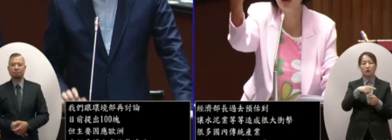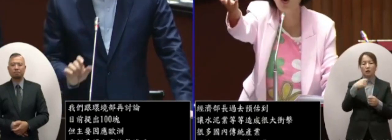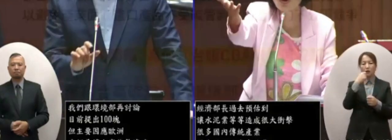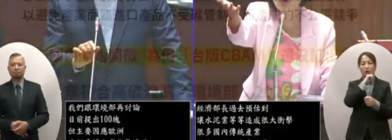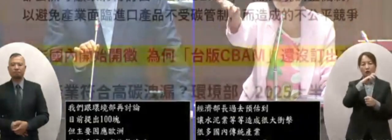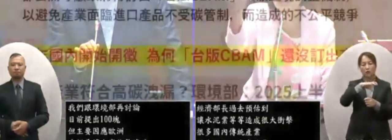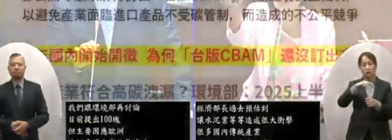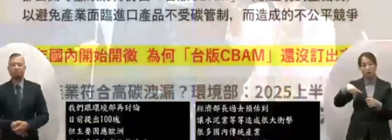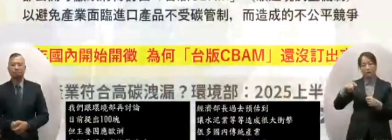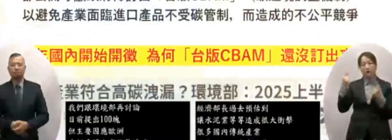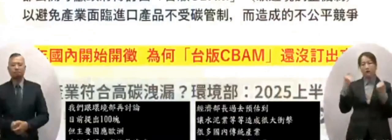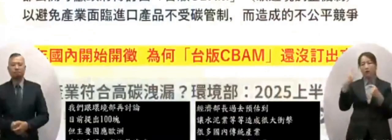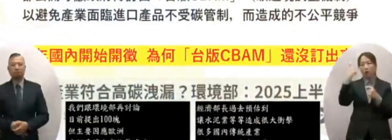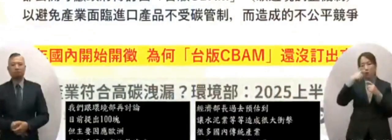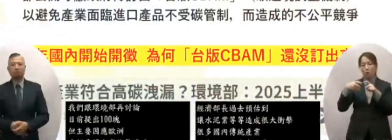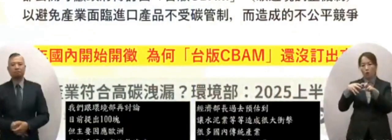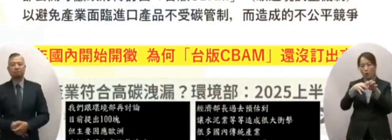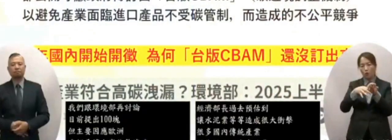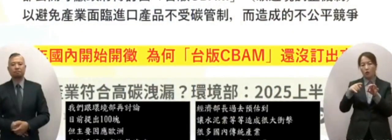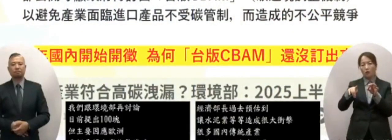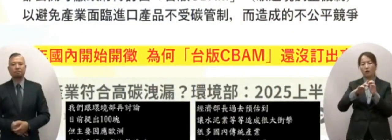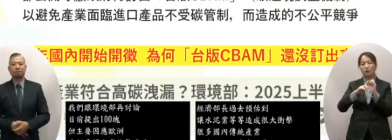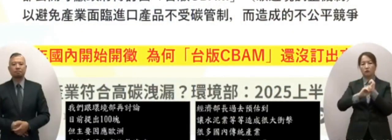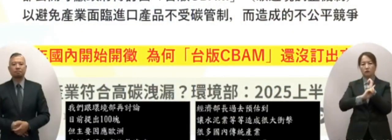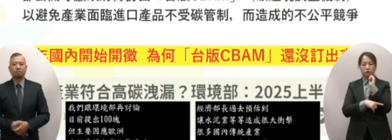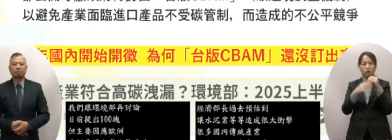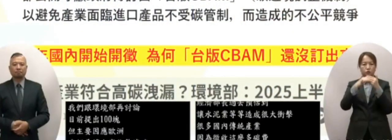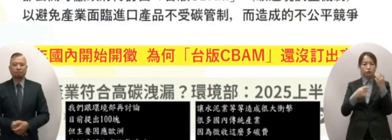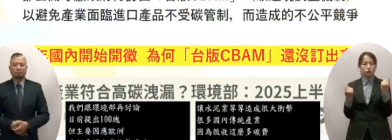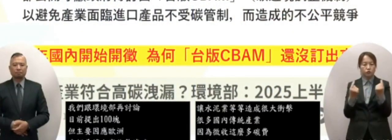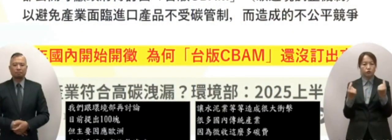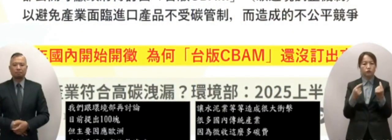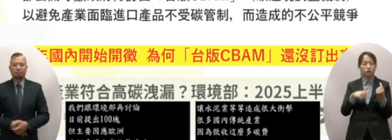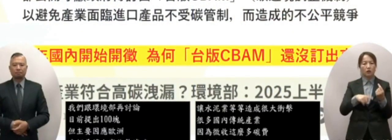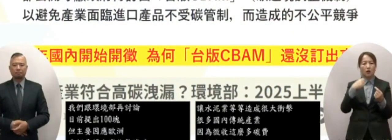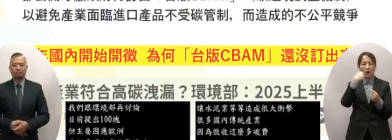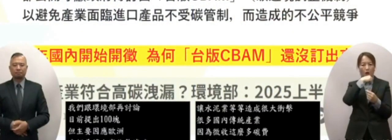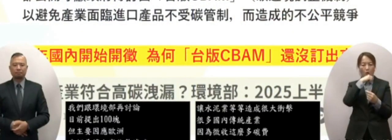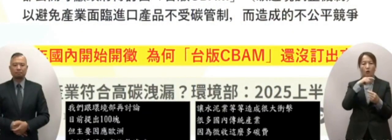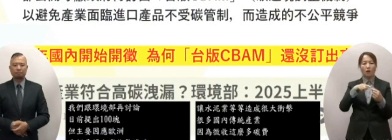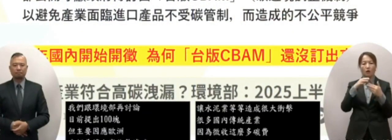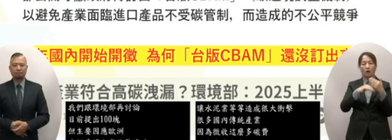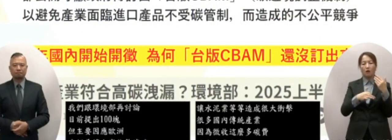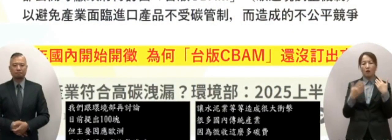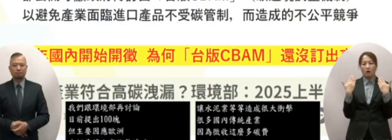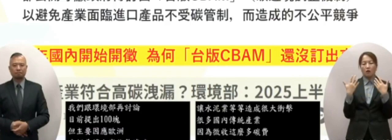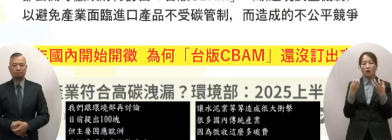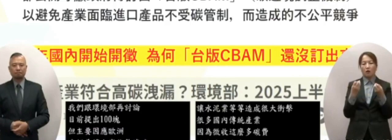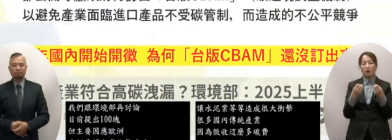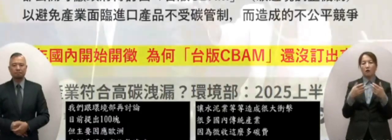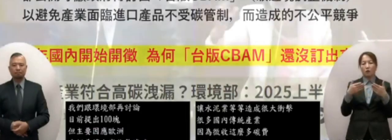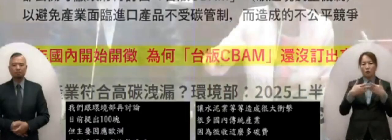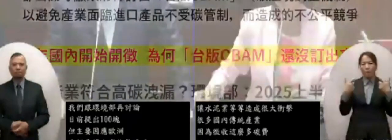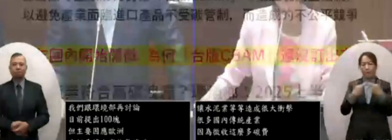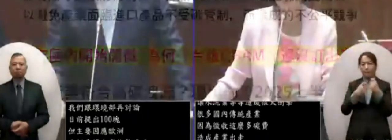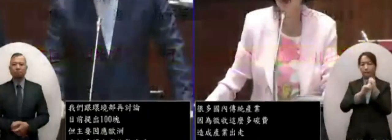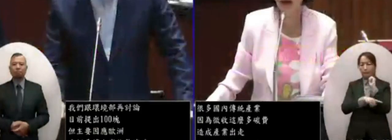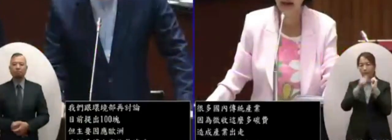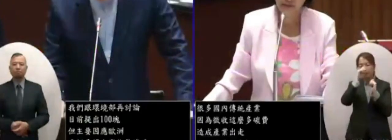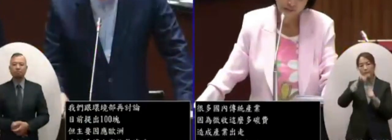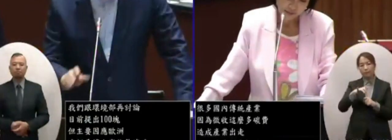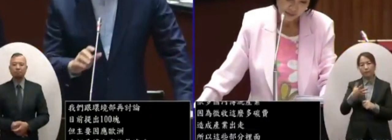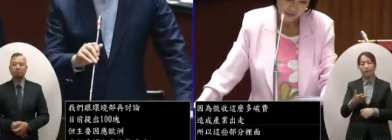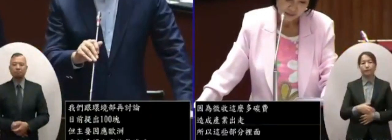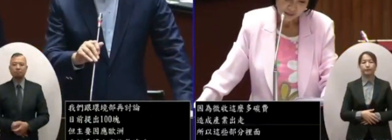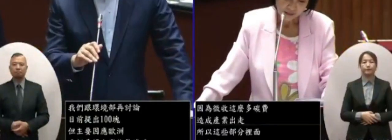个边境的这个调整机制，我们目前没有看到，这都是我所谓的配套措施，基本跨部对不对？ 报告委员，现